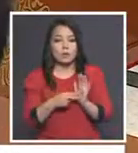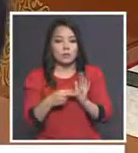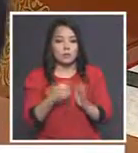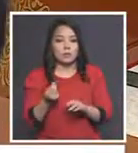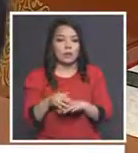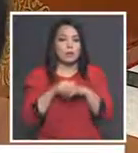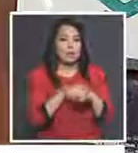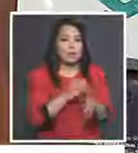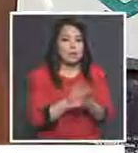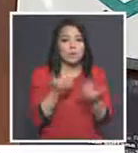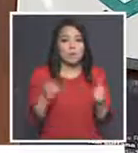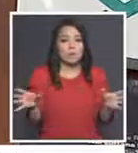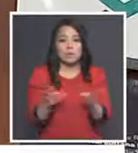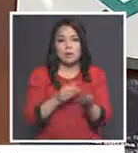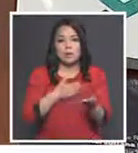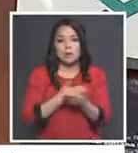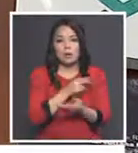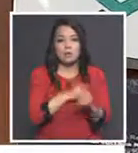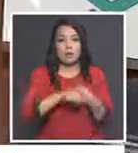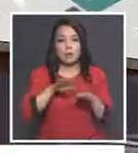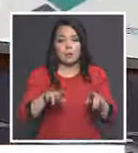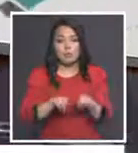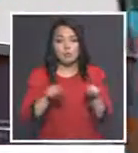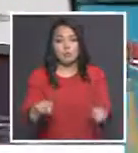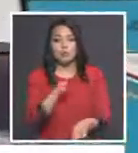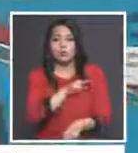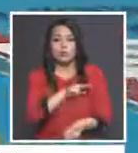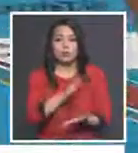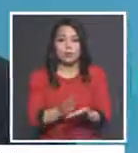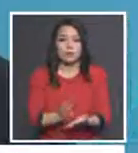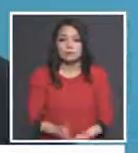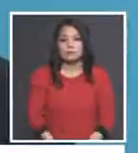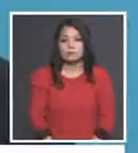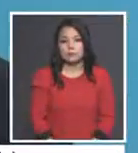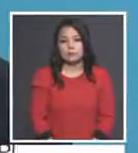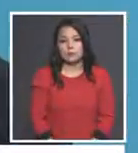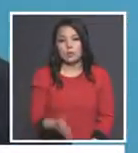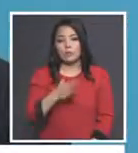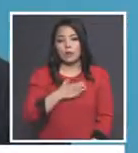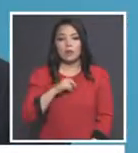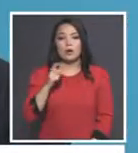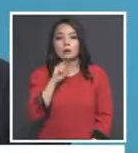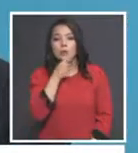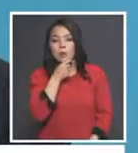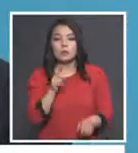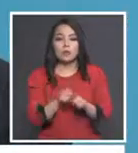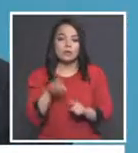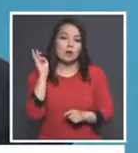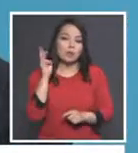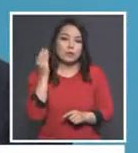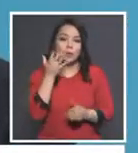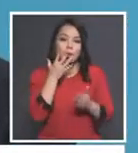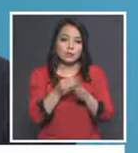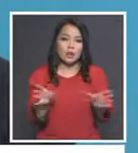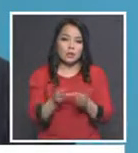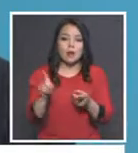тауарларын шығару саласында бірлескен кәсіпорындар жұмыс істейді. Біз деген экономика дипломатияға өте маңызды қараймыз. Соған